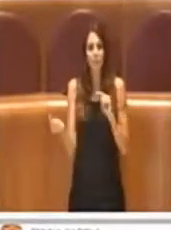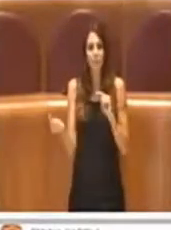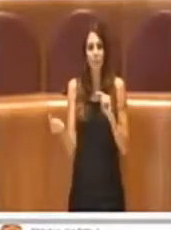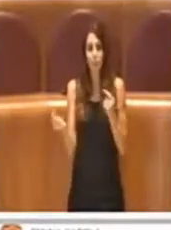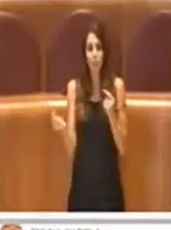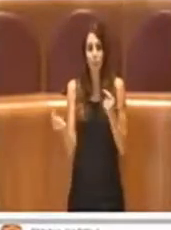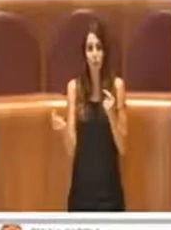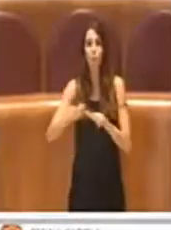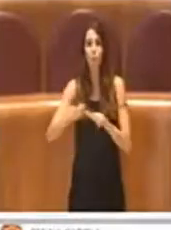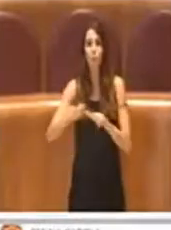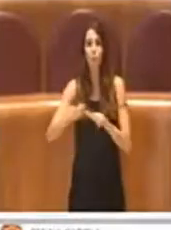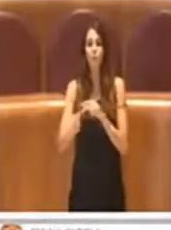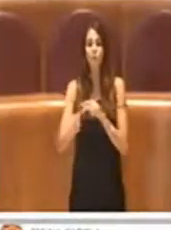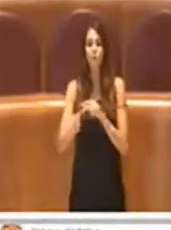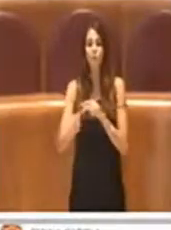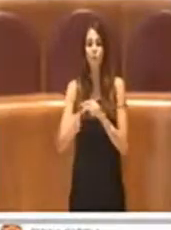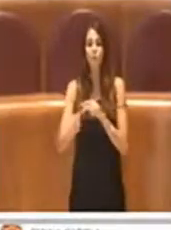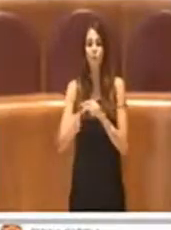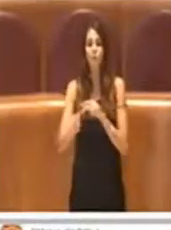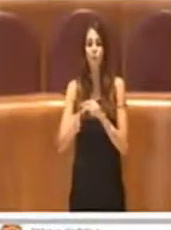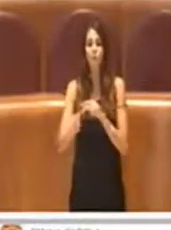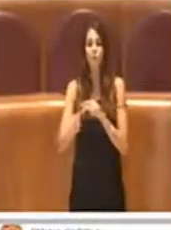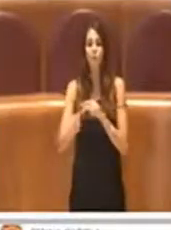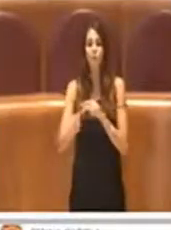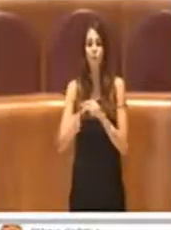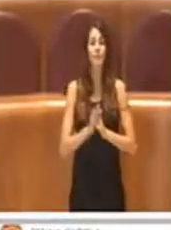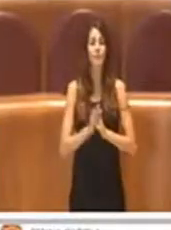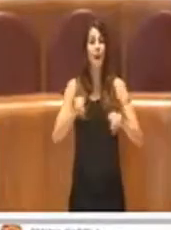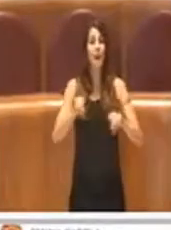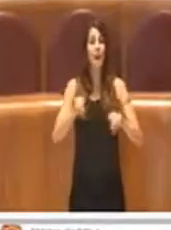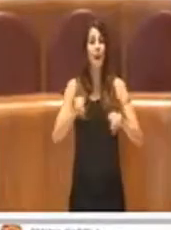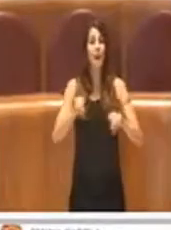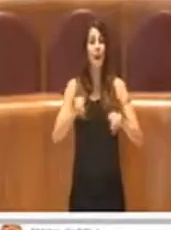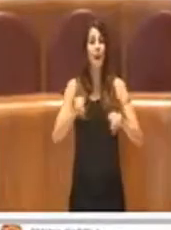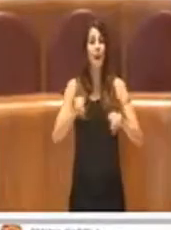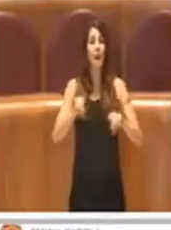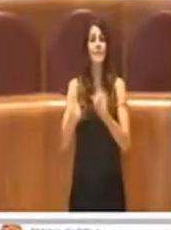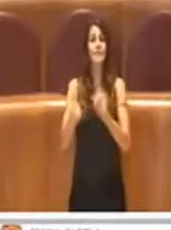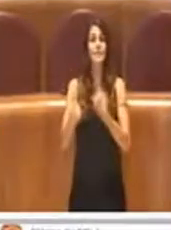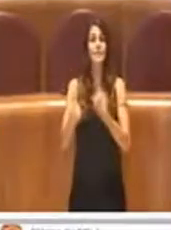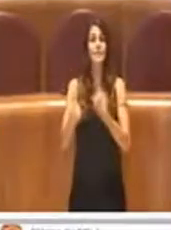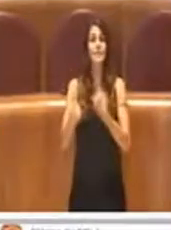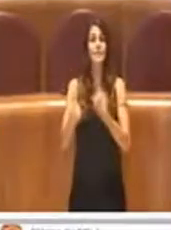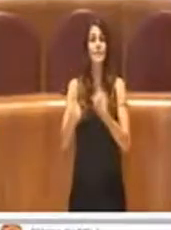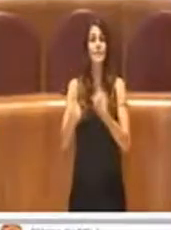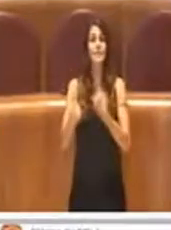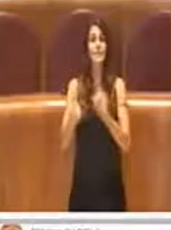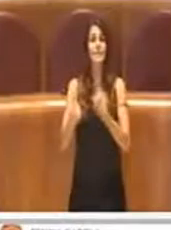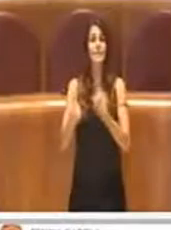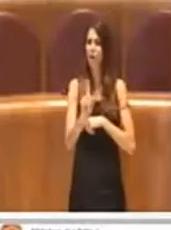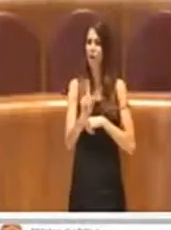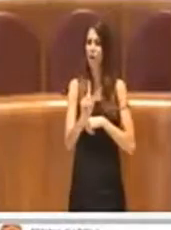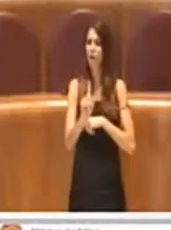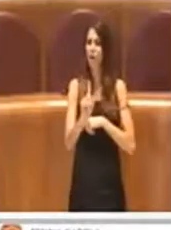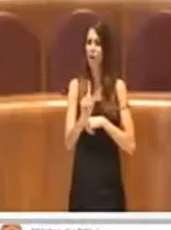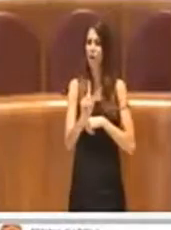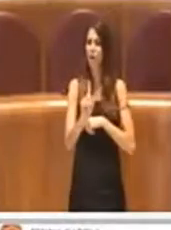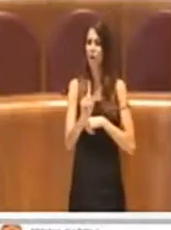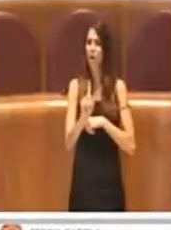si è evidenziato che in alcuni casi l'attività non garantiva l'interesse